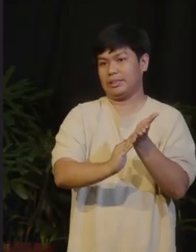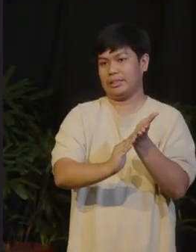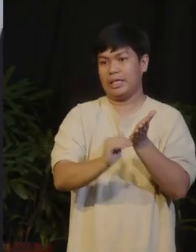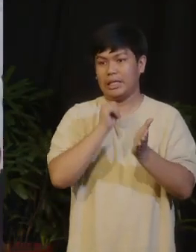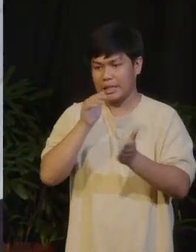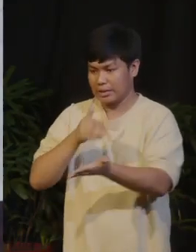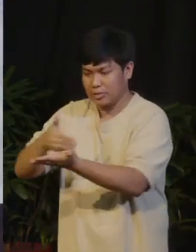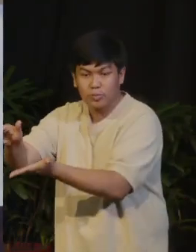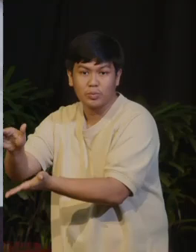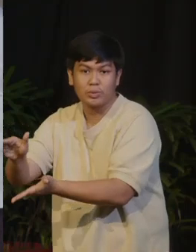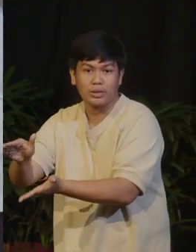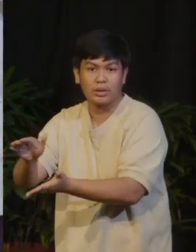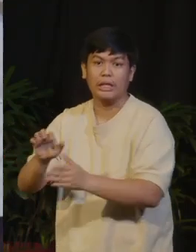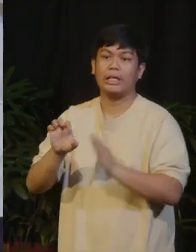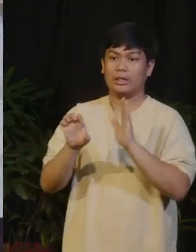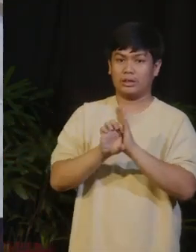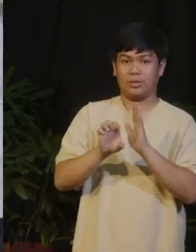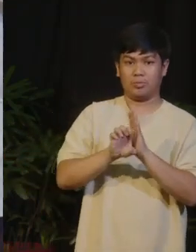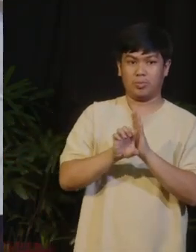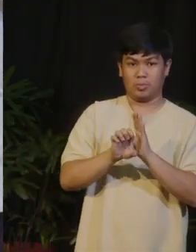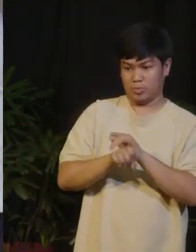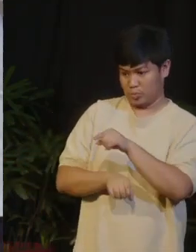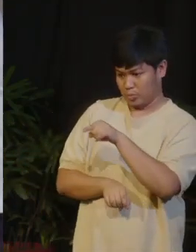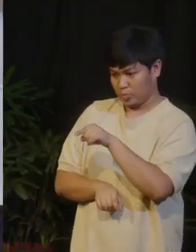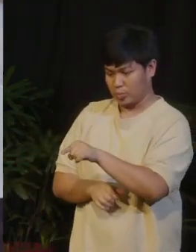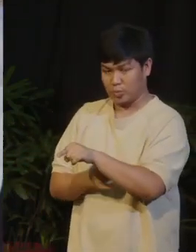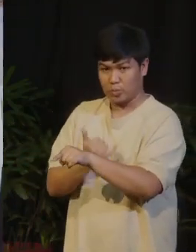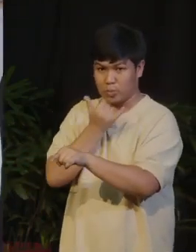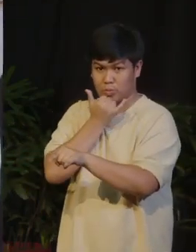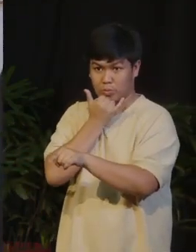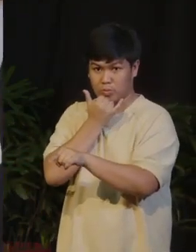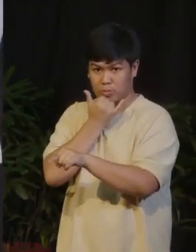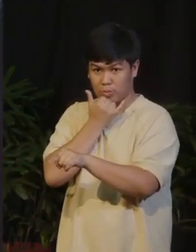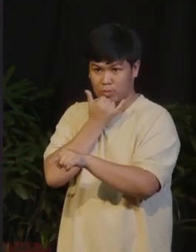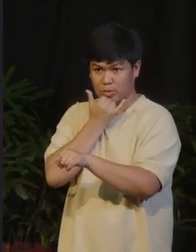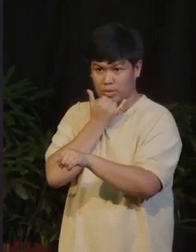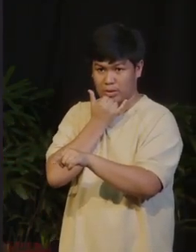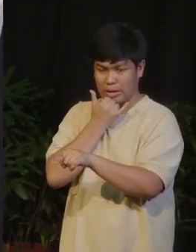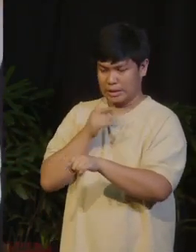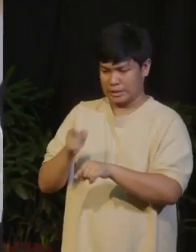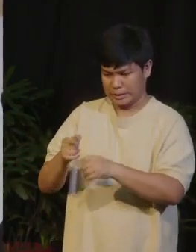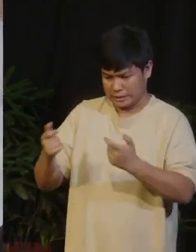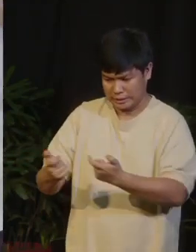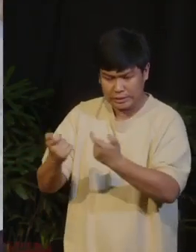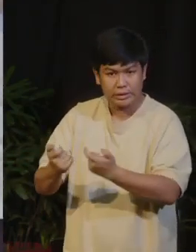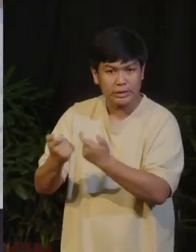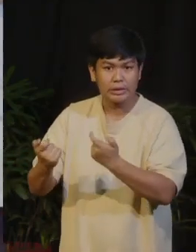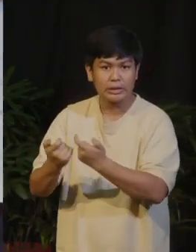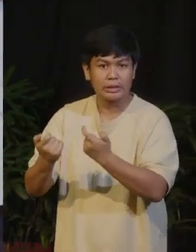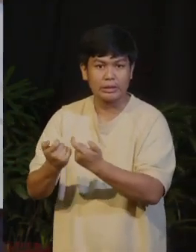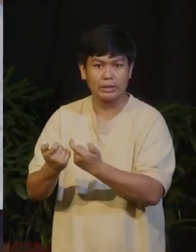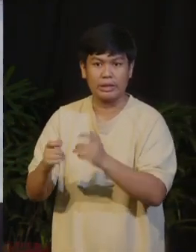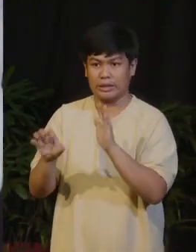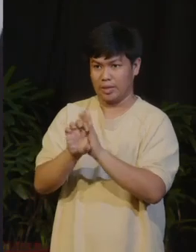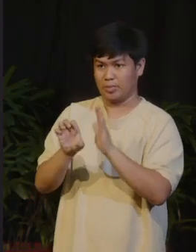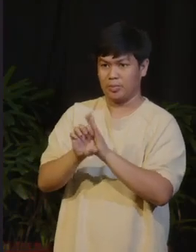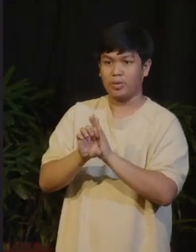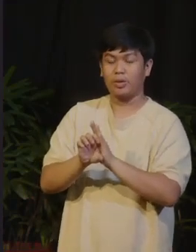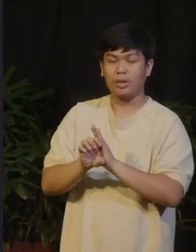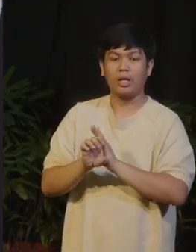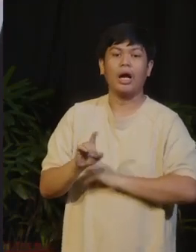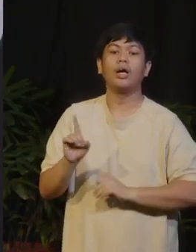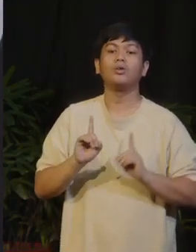Kung meron mang nagkasala sa atin, para nyo malaman na sila ay nagkasala sa inyo,